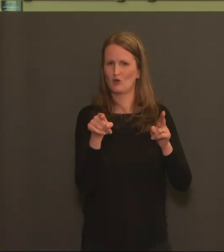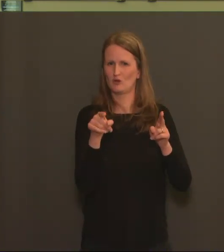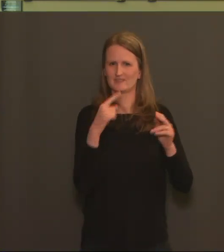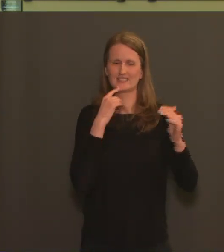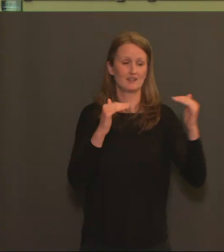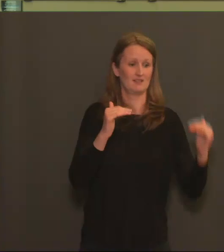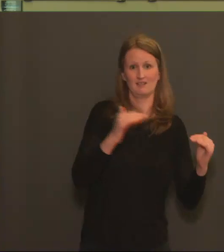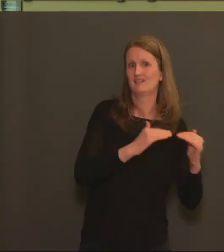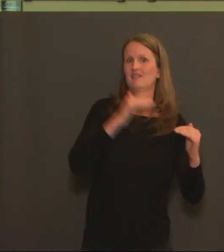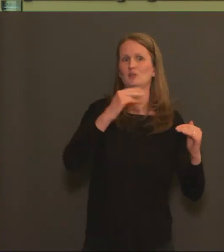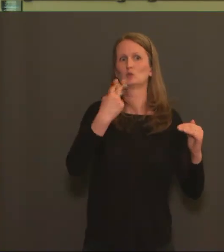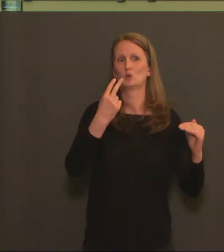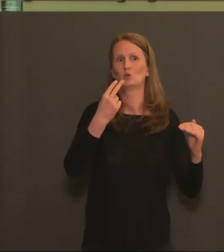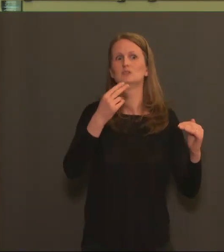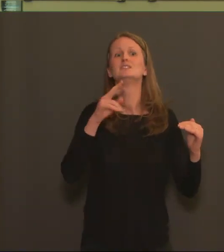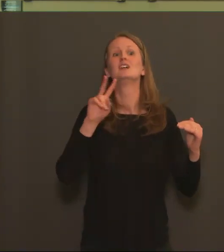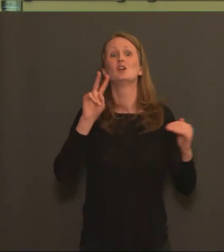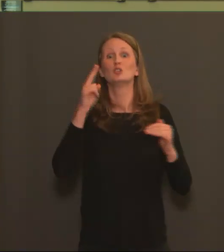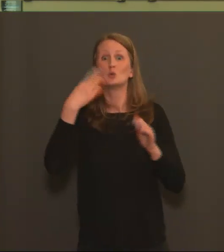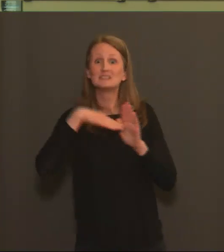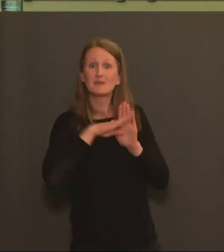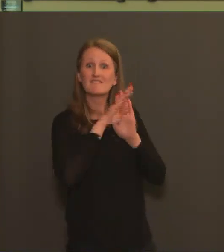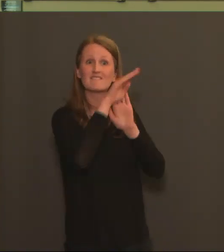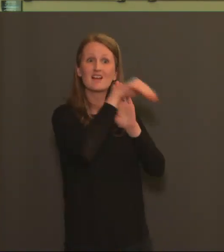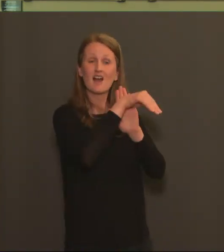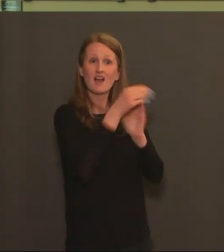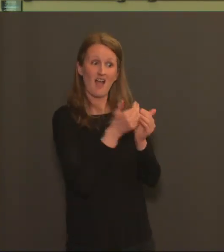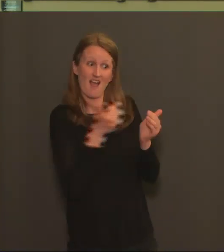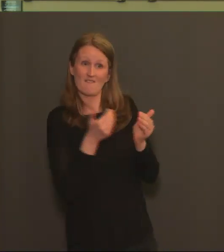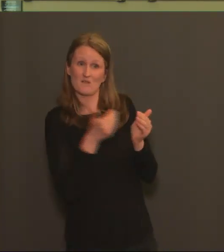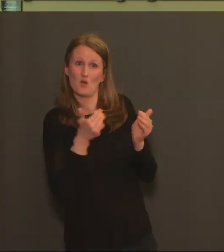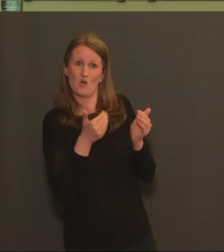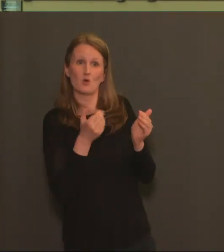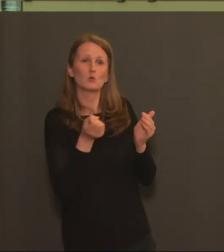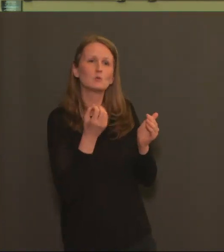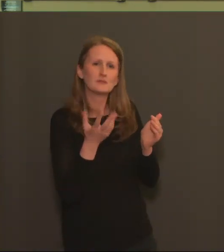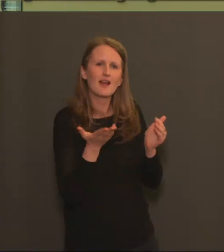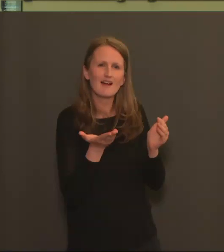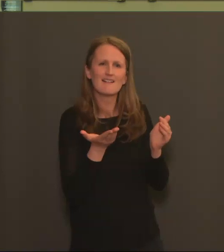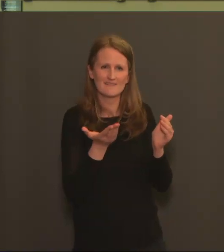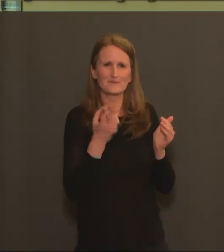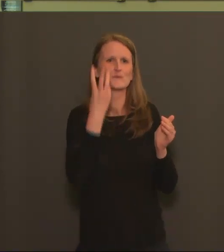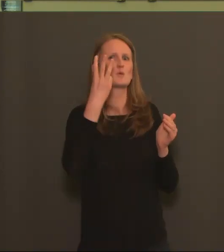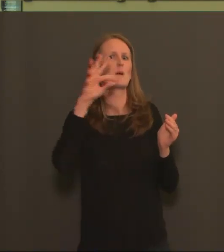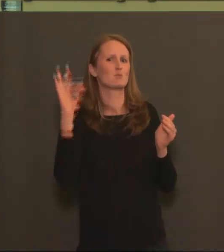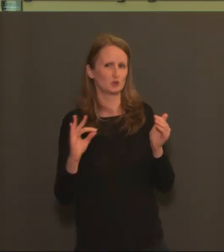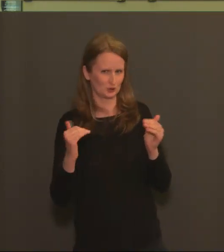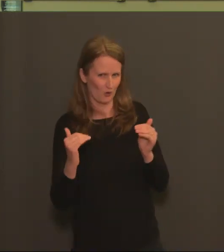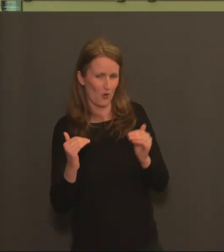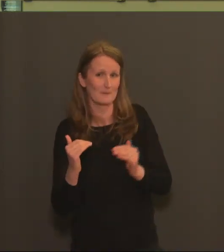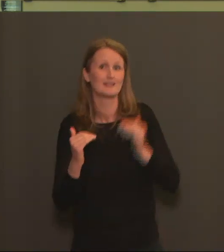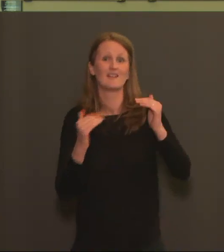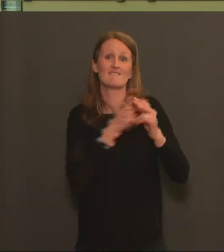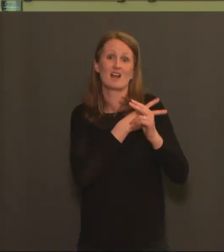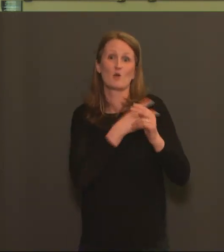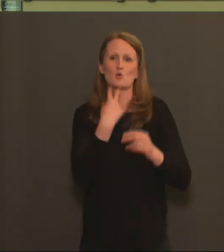vague, on était tombé à seulement 3% qui restaient chez elles, 3% de personnes qui restaient chez elles en plus que la normale. Donc